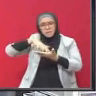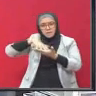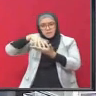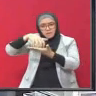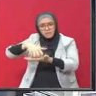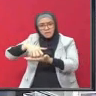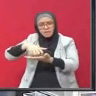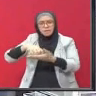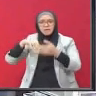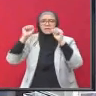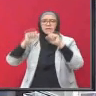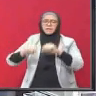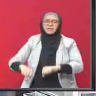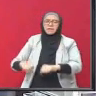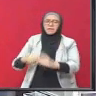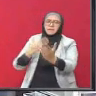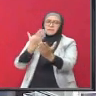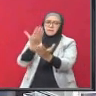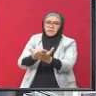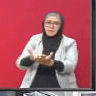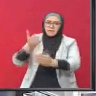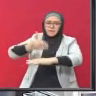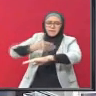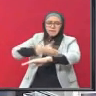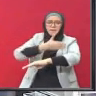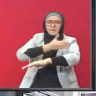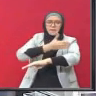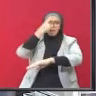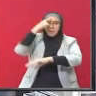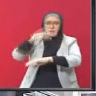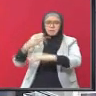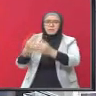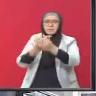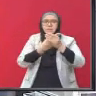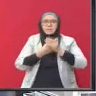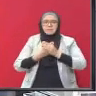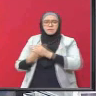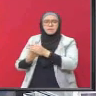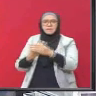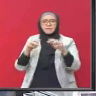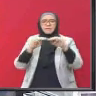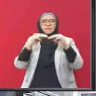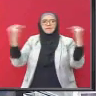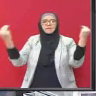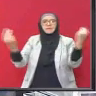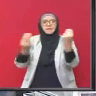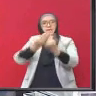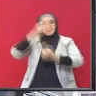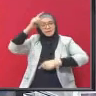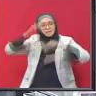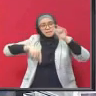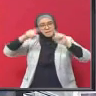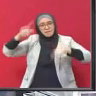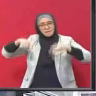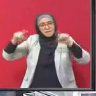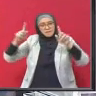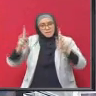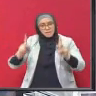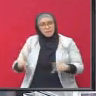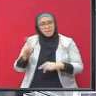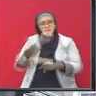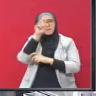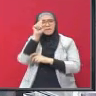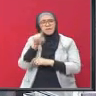cadangan pembaikan dalam usaha untuk menyatukan masyarakat berbagai kaum soalnya Apakah kriteria atau